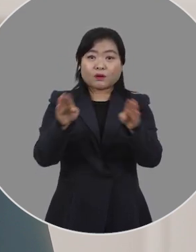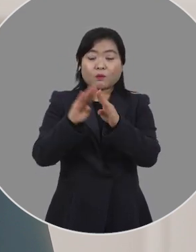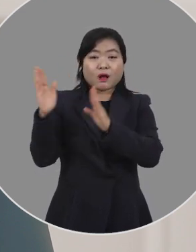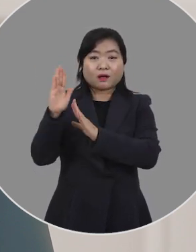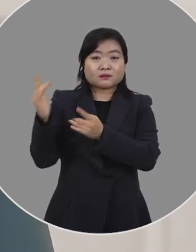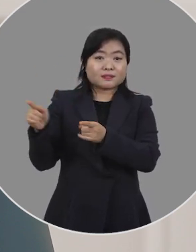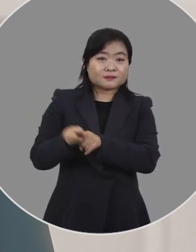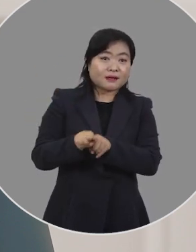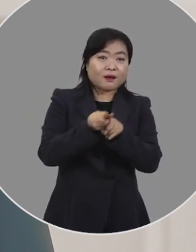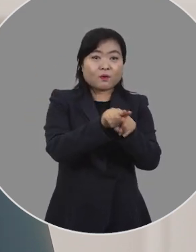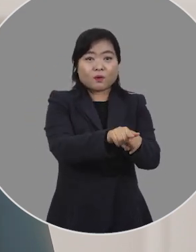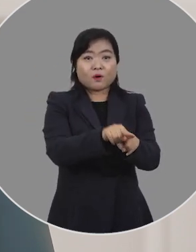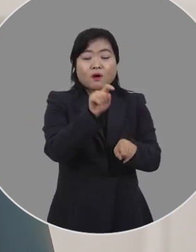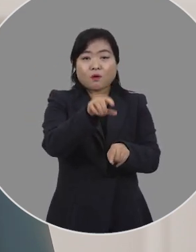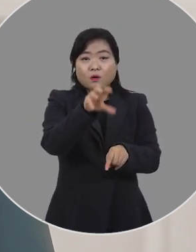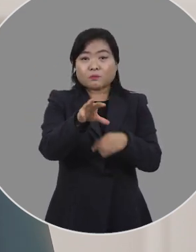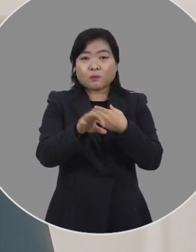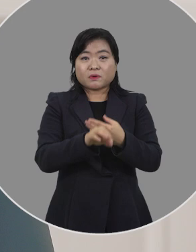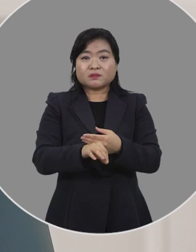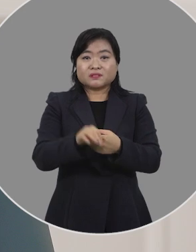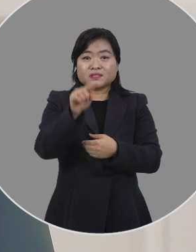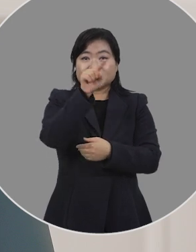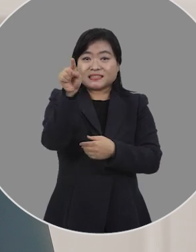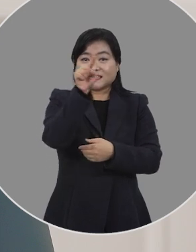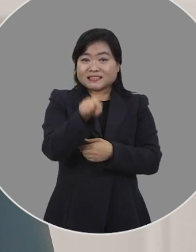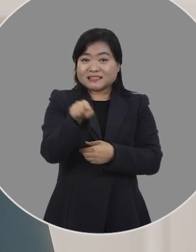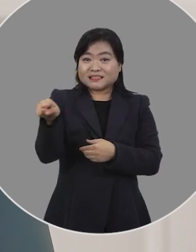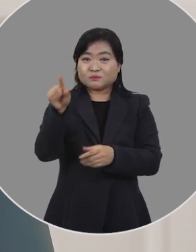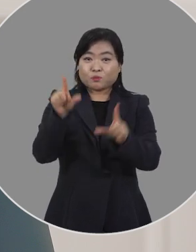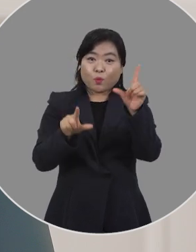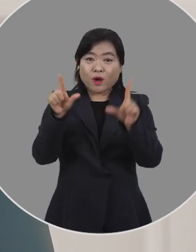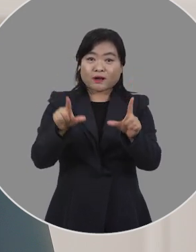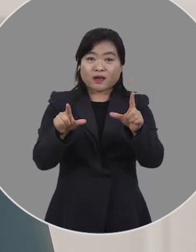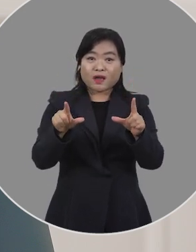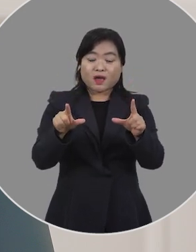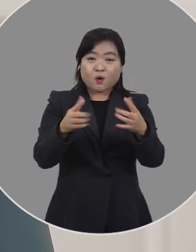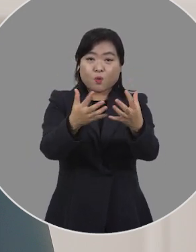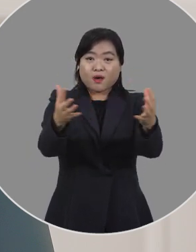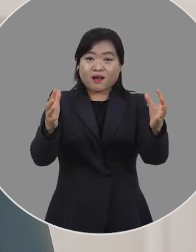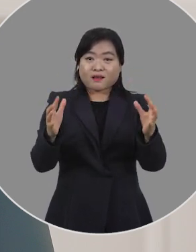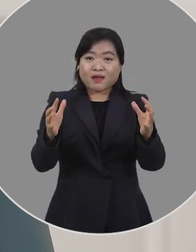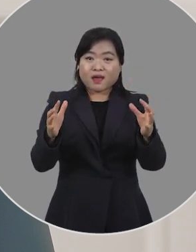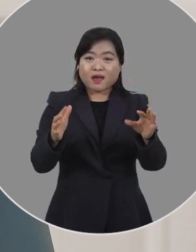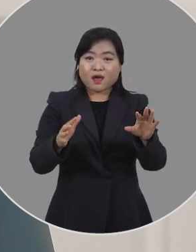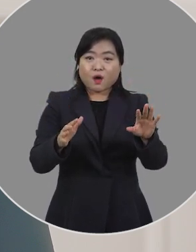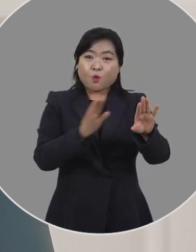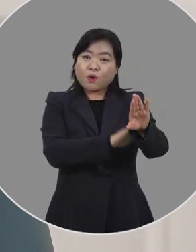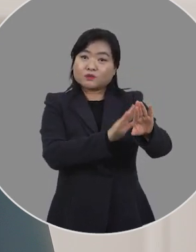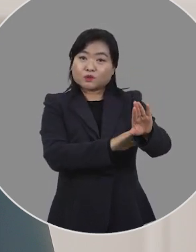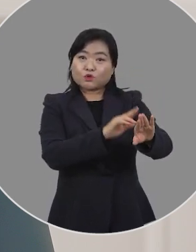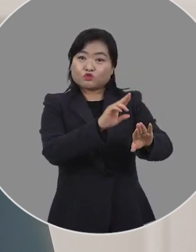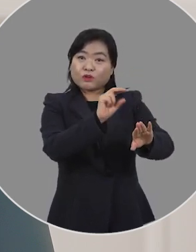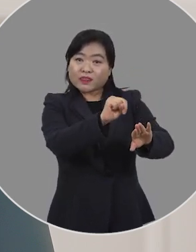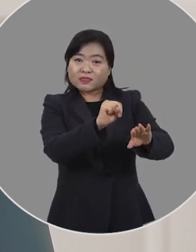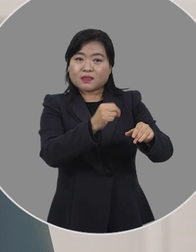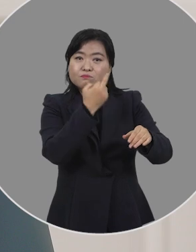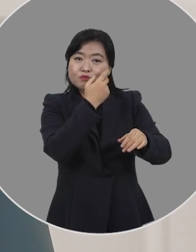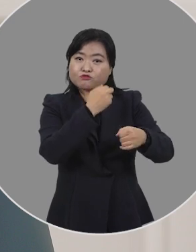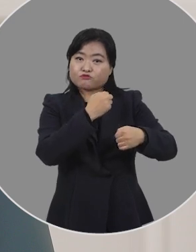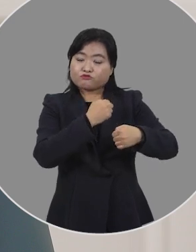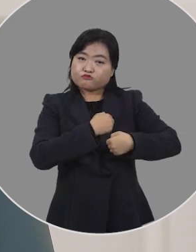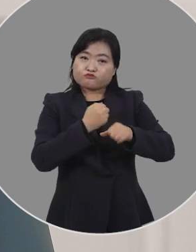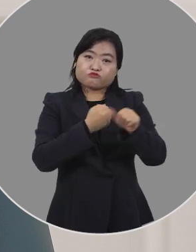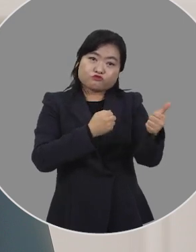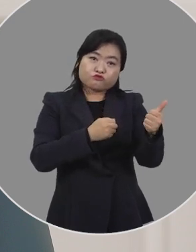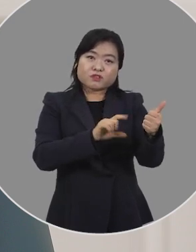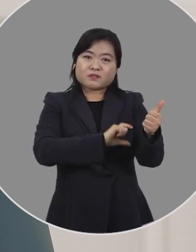가요. 거기 보면 디귿자 모양의 그 회랑에 왼쪽은 유엔군하고 미군 사망자들